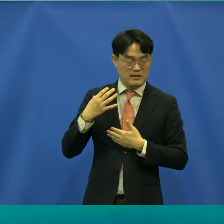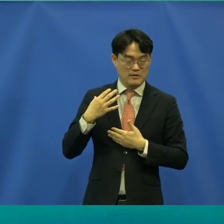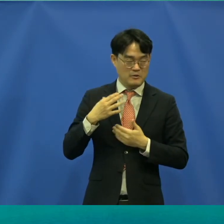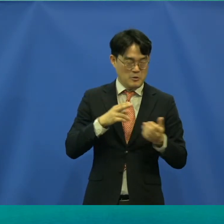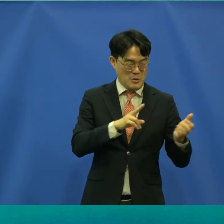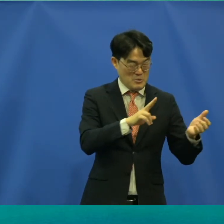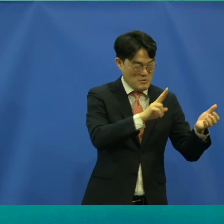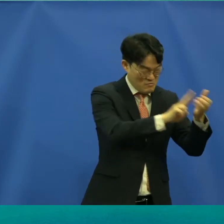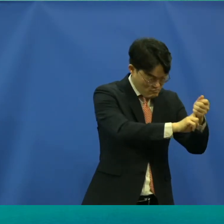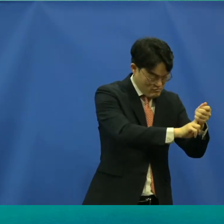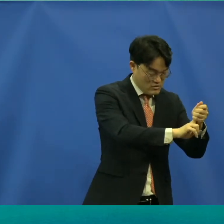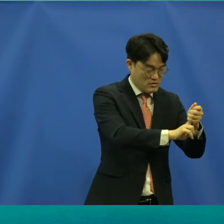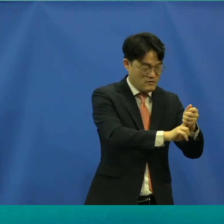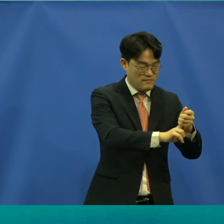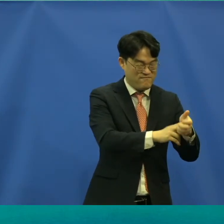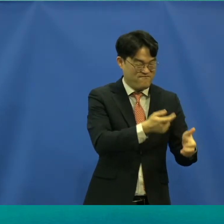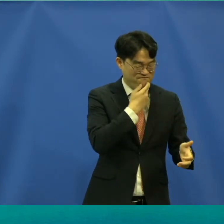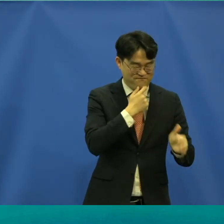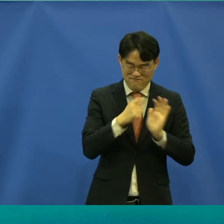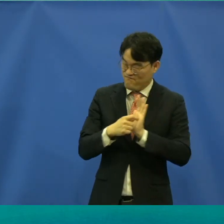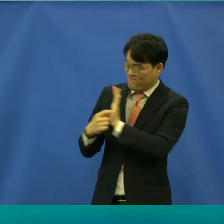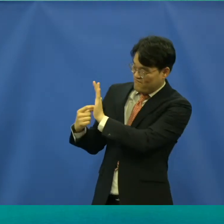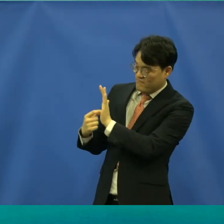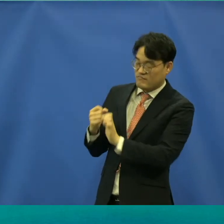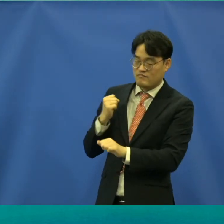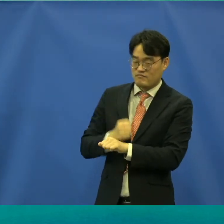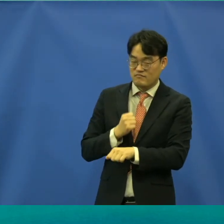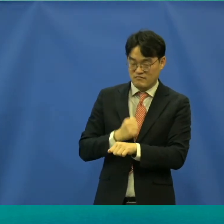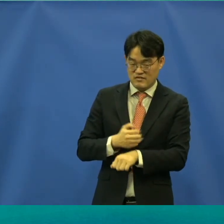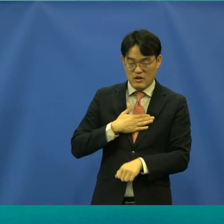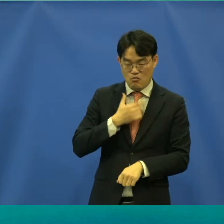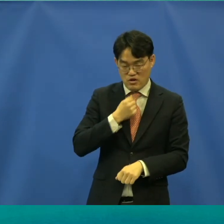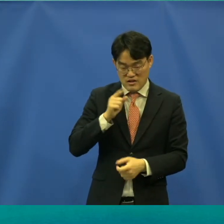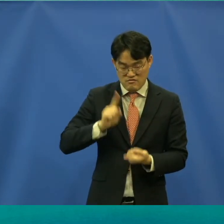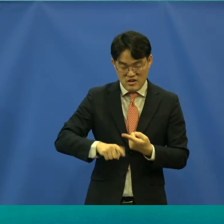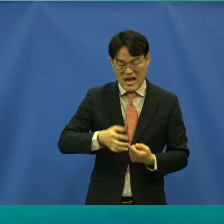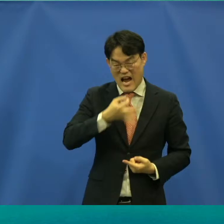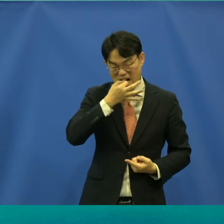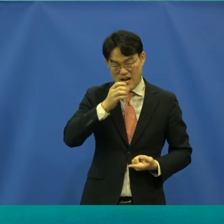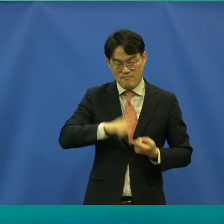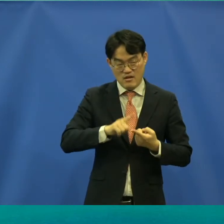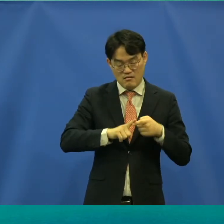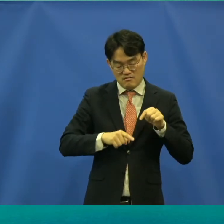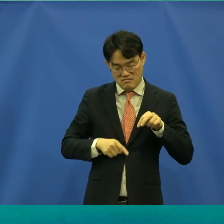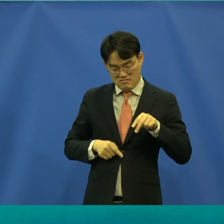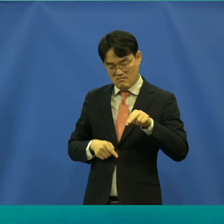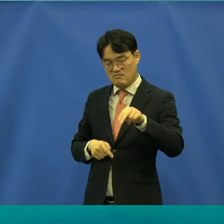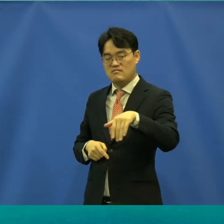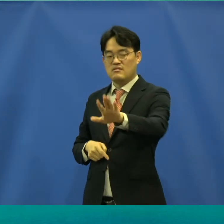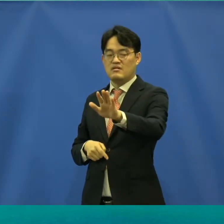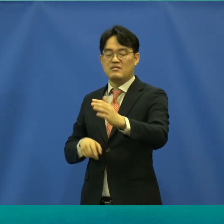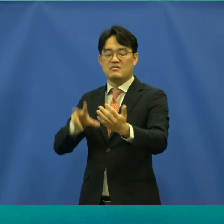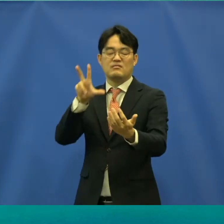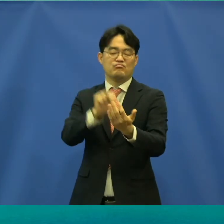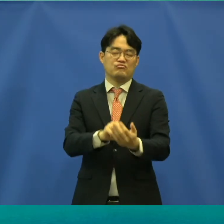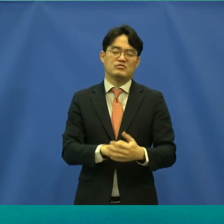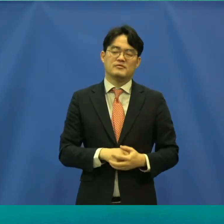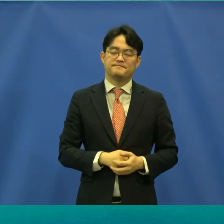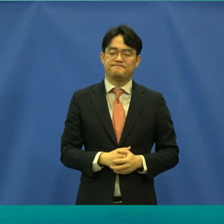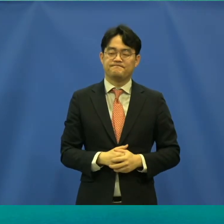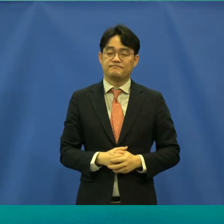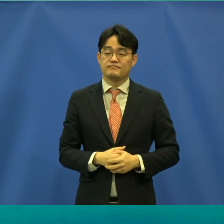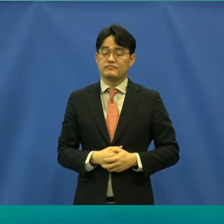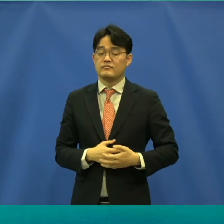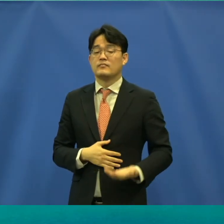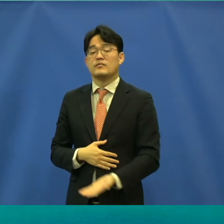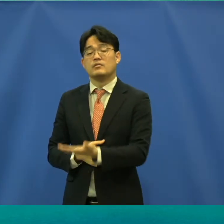하나님의 말씀을 들은 사람은 많습니다. 말씀을 거부하고 사는 사람도 많습니다. 요나가 그예요. 아니, 우리 대부분이죠. 기어코 고집을